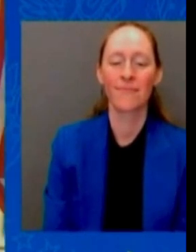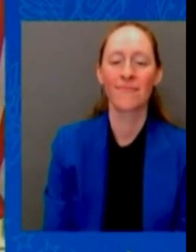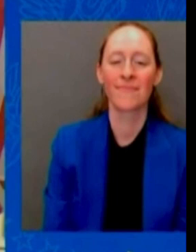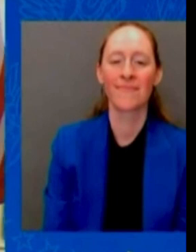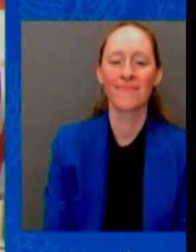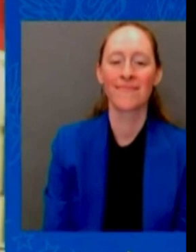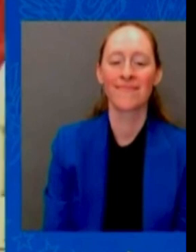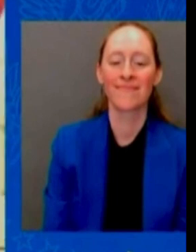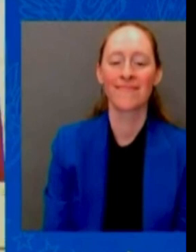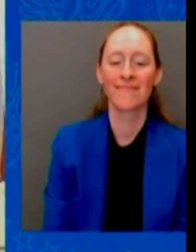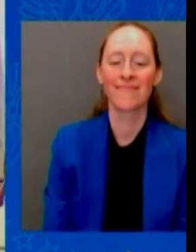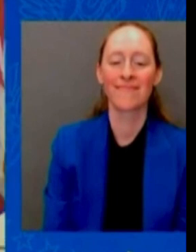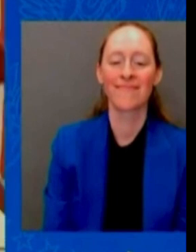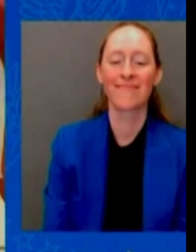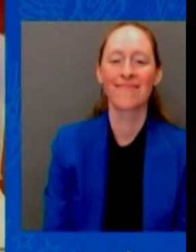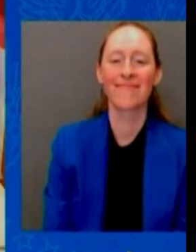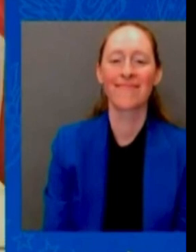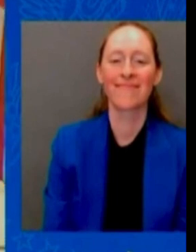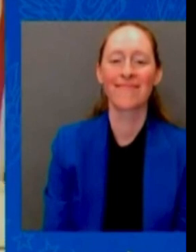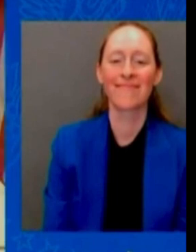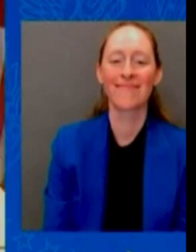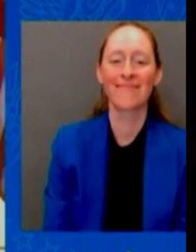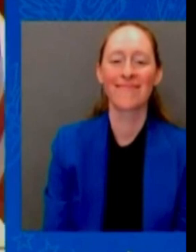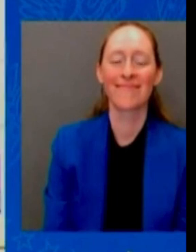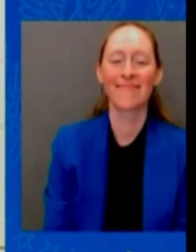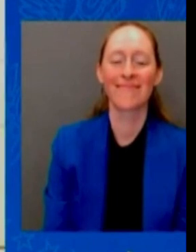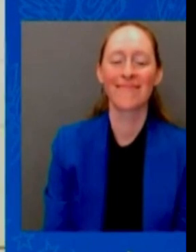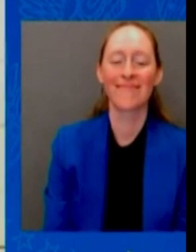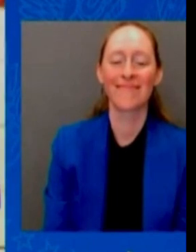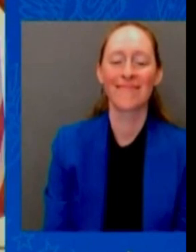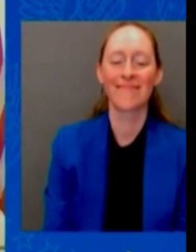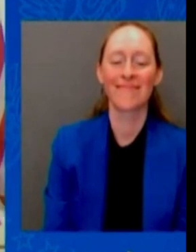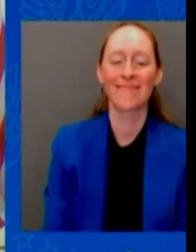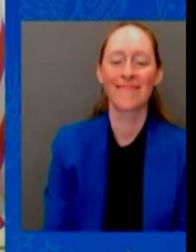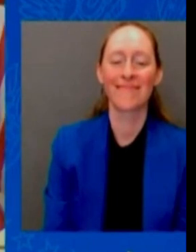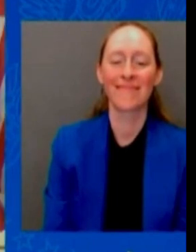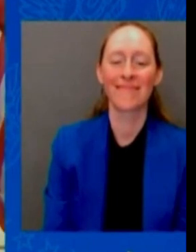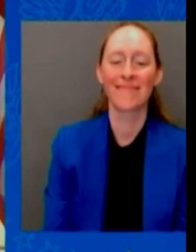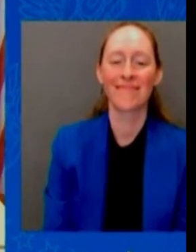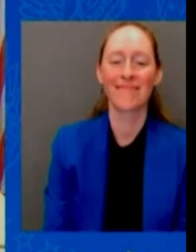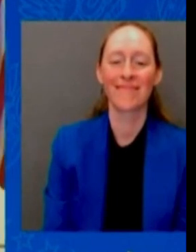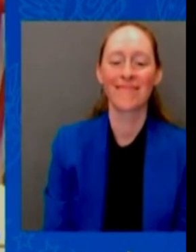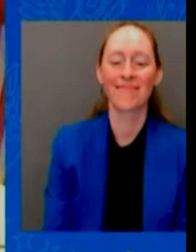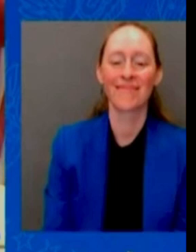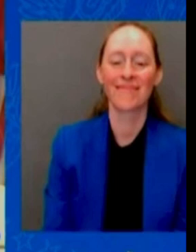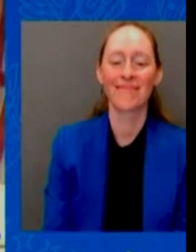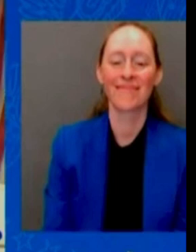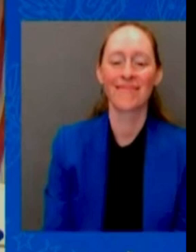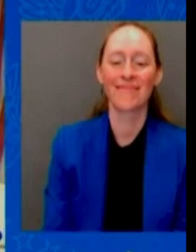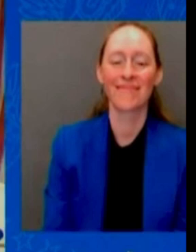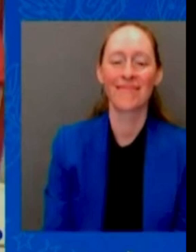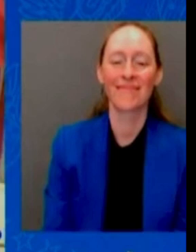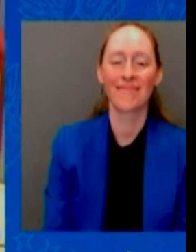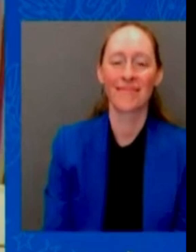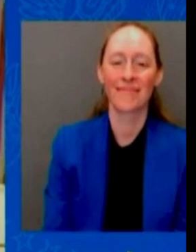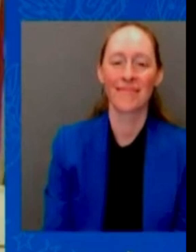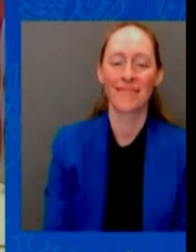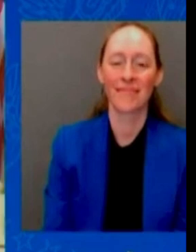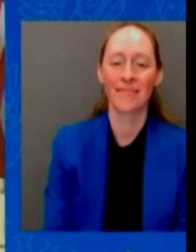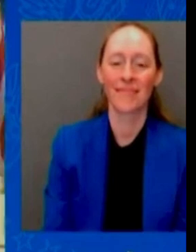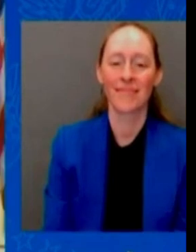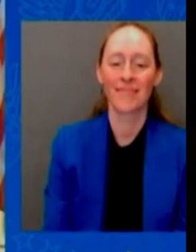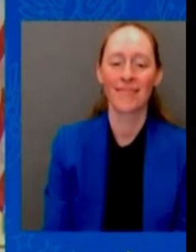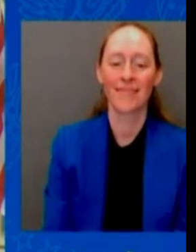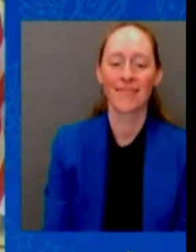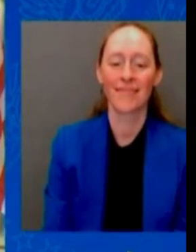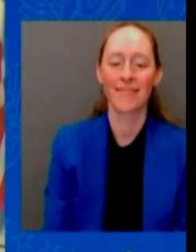nos entreprises, nos pionniers, permettront à notre alliance de continuer à prospérer et à se renforcer pendant les décennies à venir.